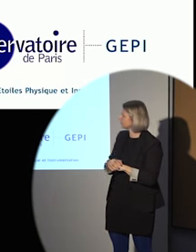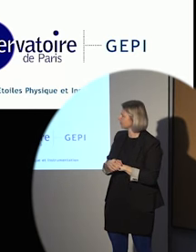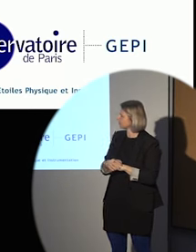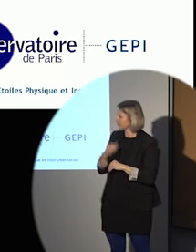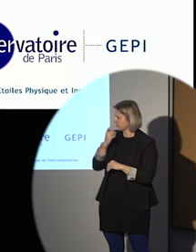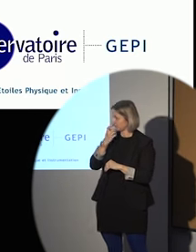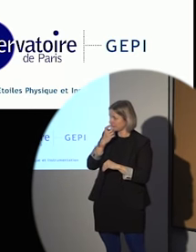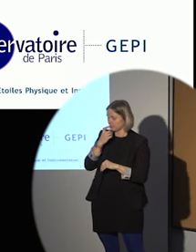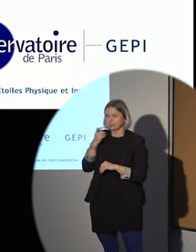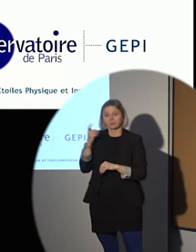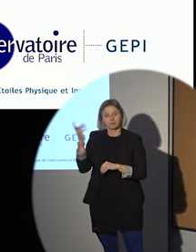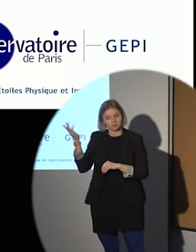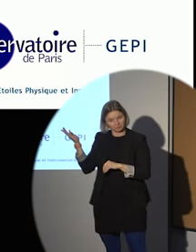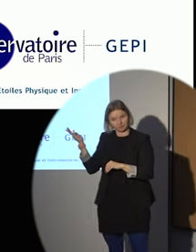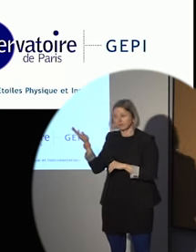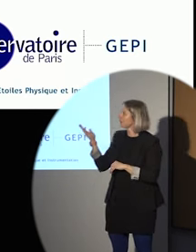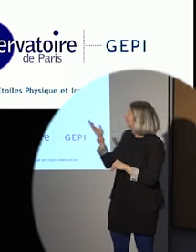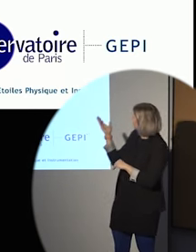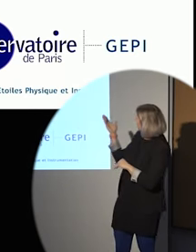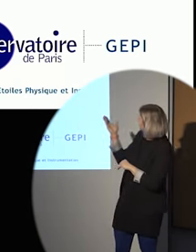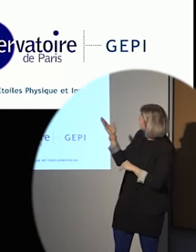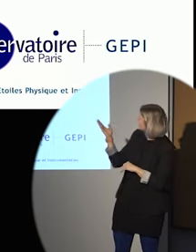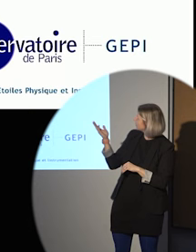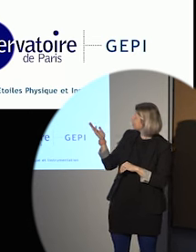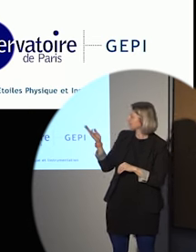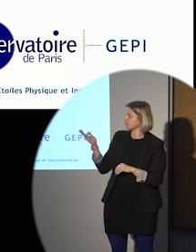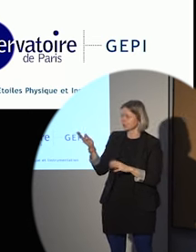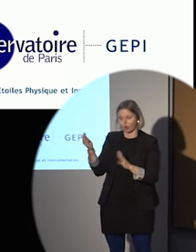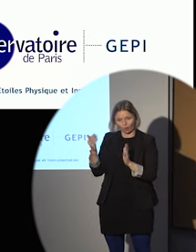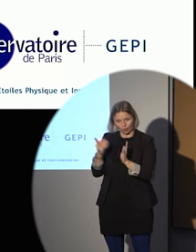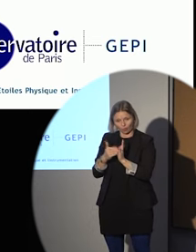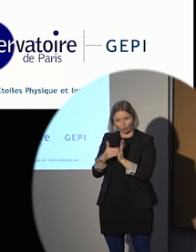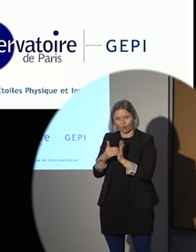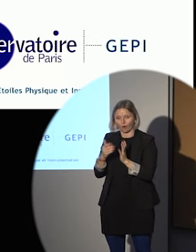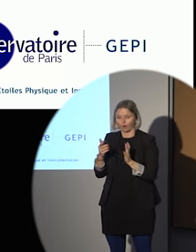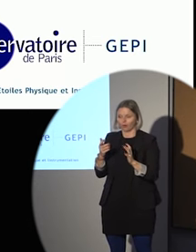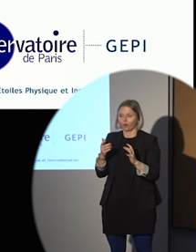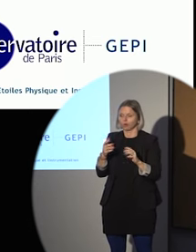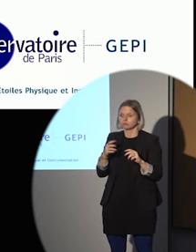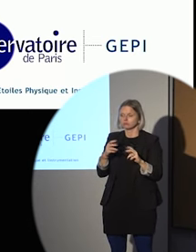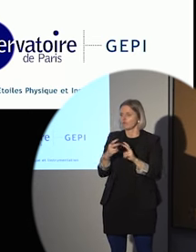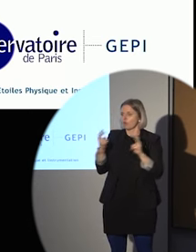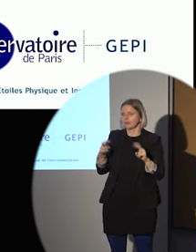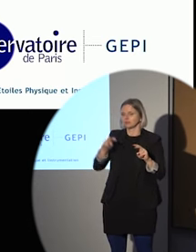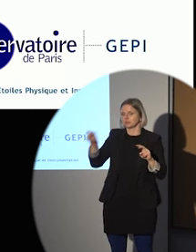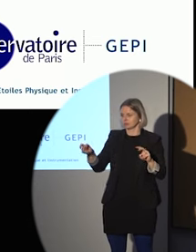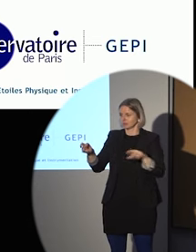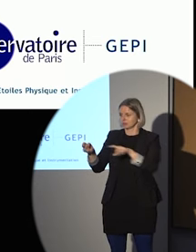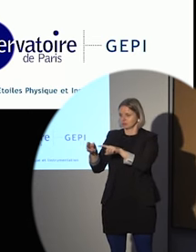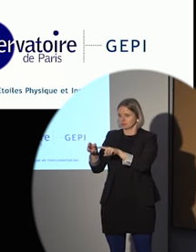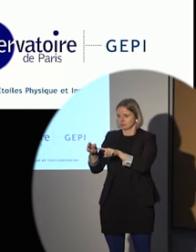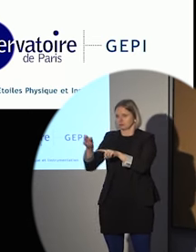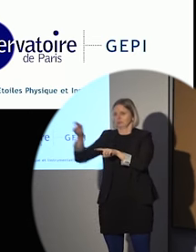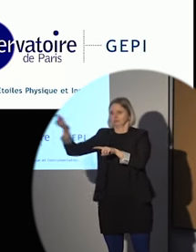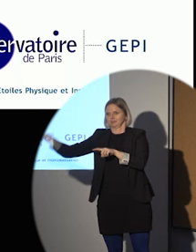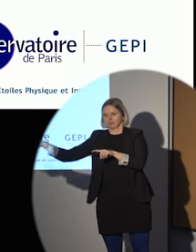Alors maintenant, je vous propose d'aller encore un cran plus loin, commencer à s'éloigner un petit peu, mais on va rester encore dans ce qu'on appelle